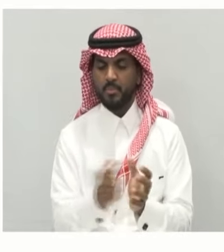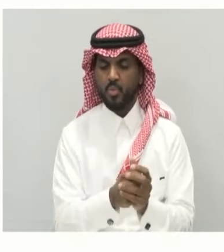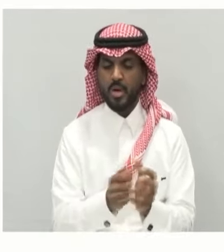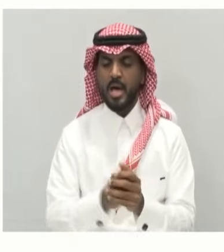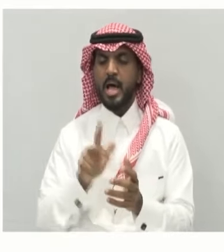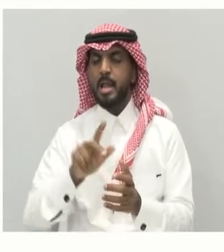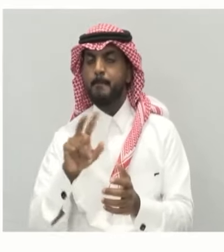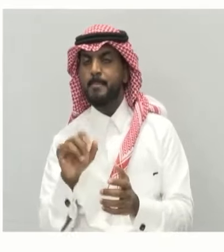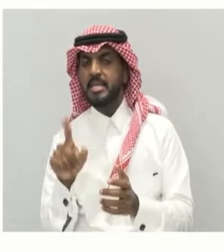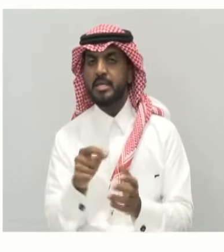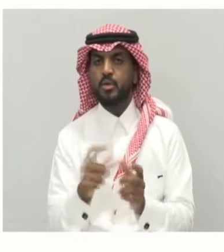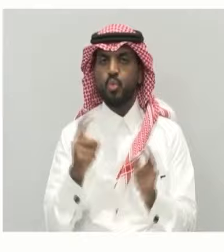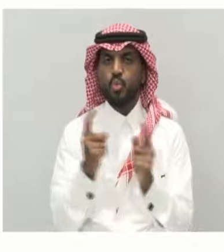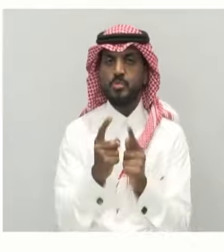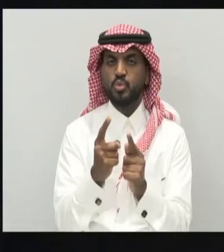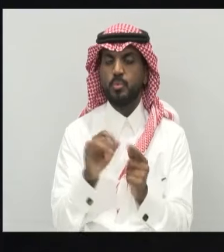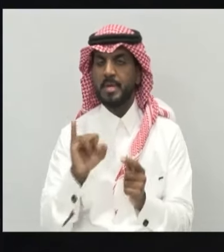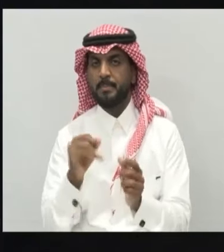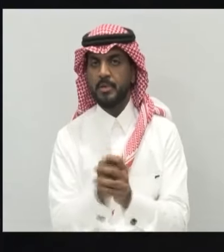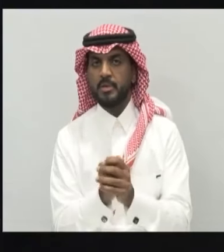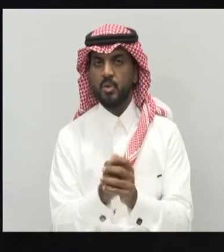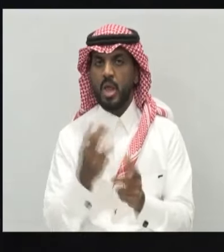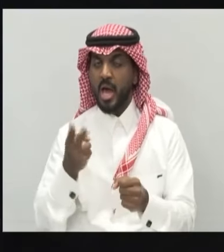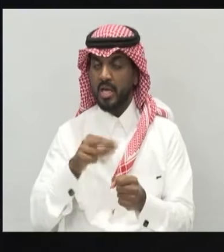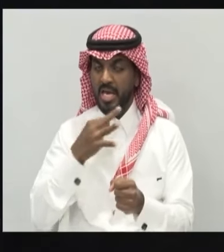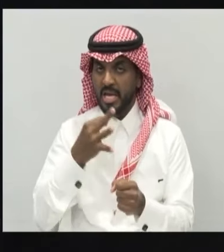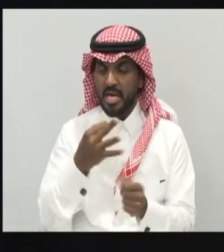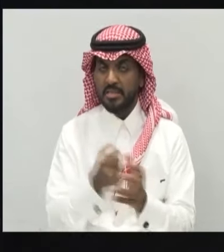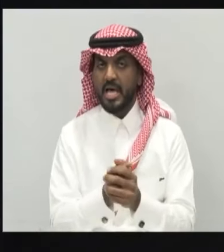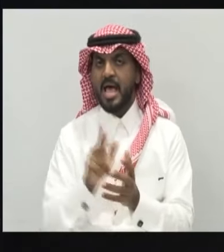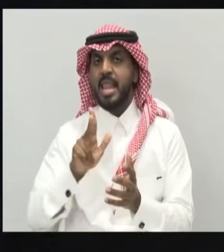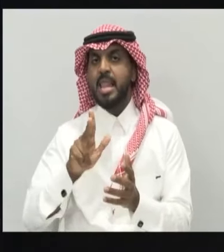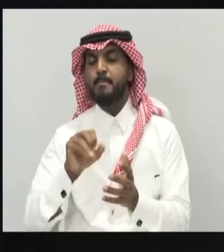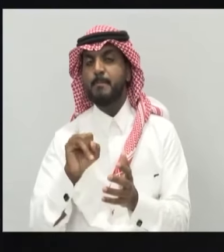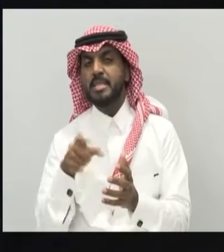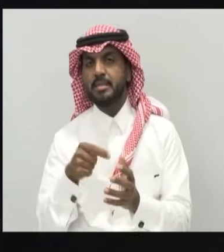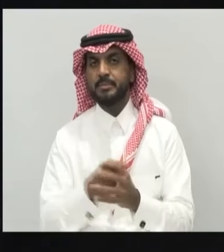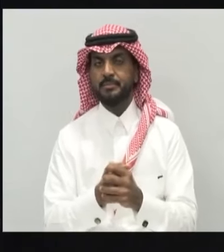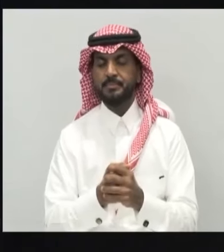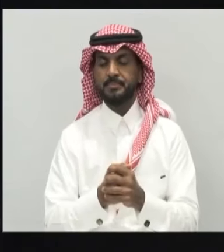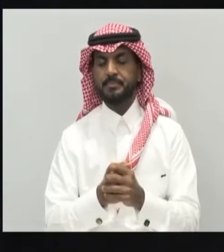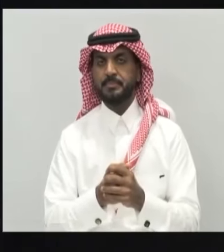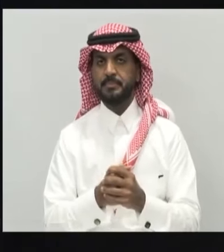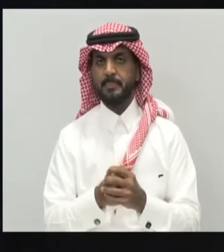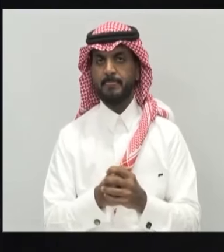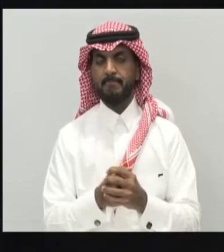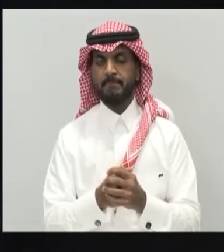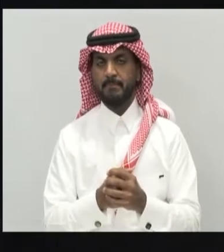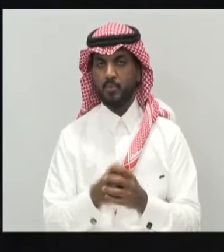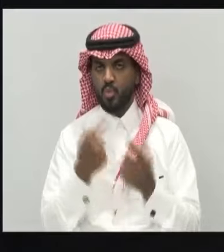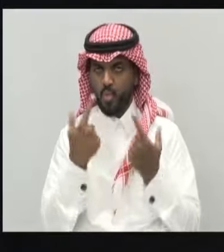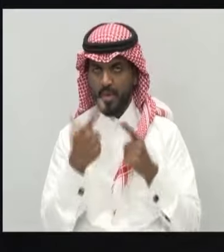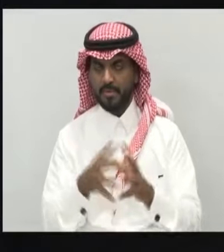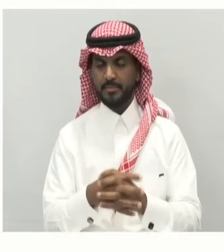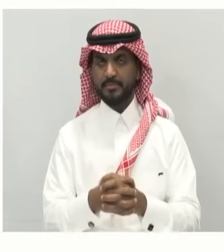المتر ورمزه م ولكن مثل ما اكدنا عند قراءته نقرا الرمز متر واضح يا